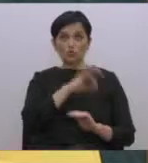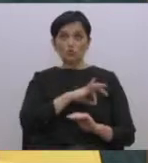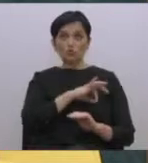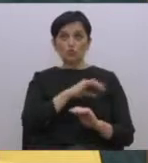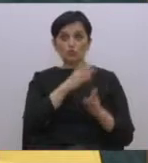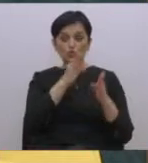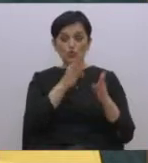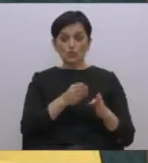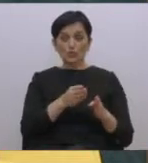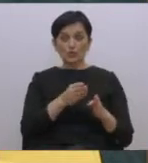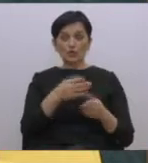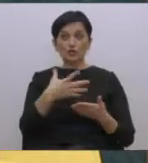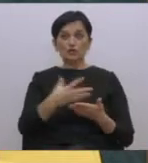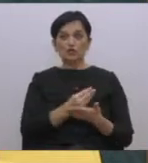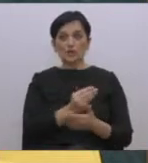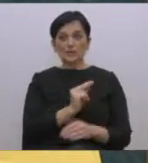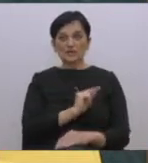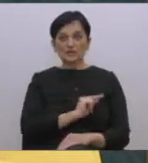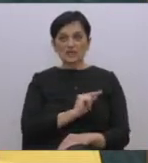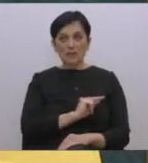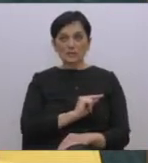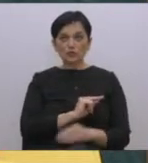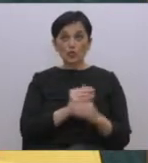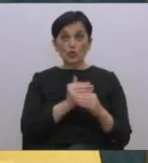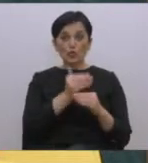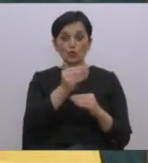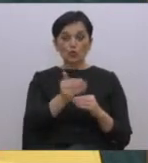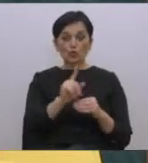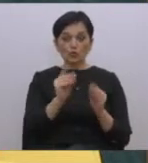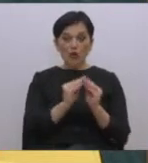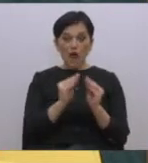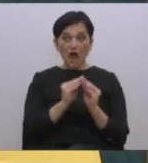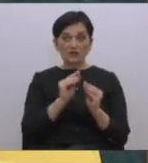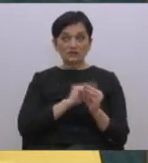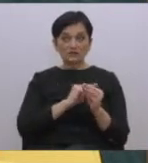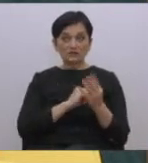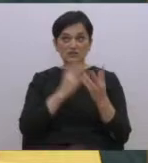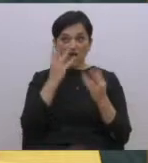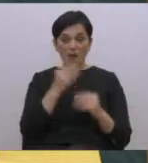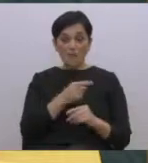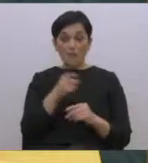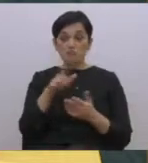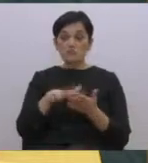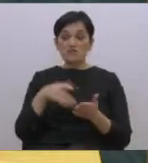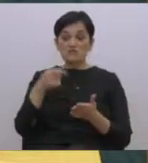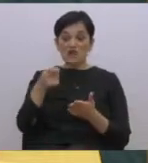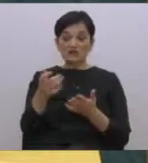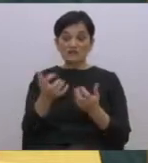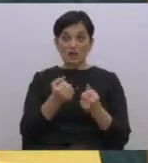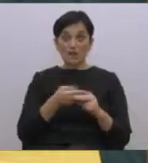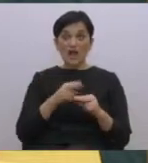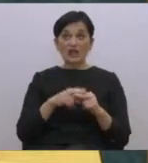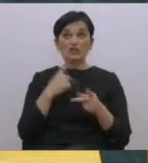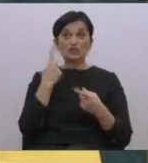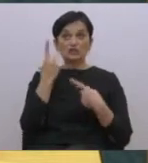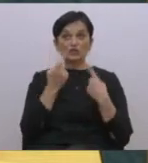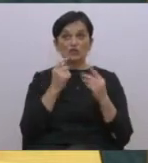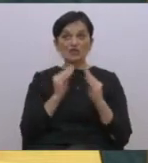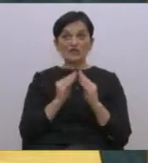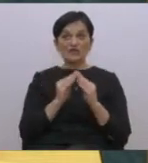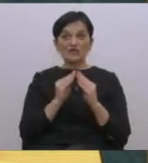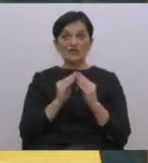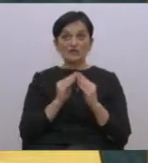იურიდიულ პირს შემოსავლების სამსახურს არაუგვიანეს 10 სამუშაო დღისა ამ მიმართვის მიღებიდან. Ეს ინფორმაცია იგივე ვადაში